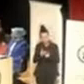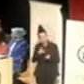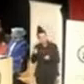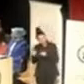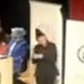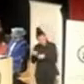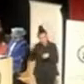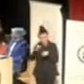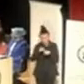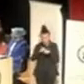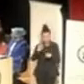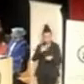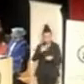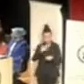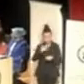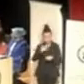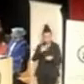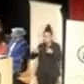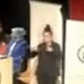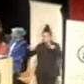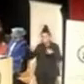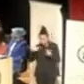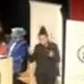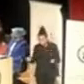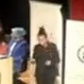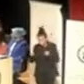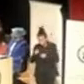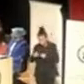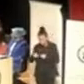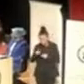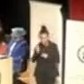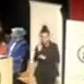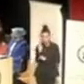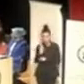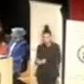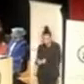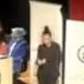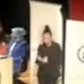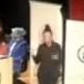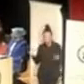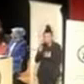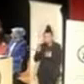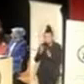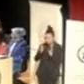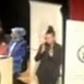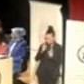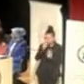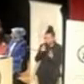geliştirmeye çalıştığımız bu modelin dijital versiyonun daha geleneksel halini de